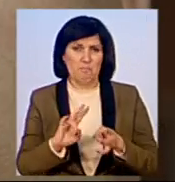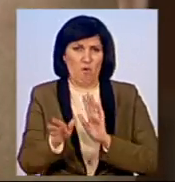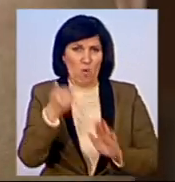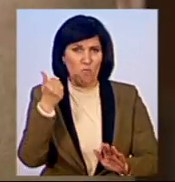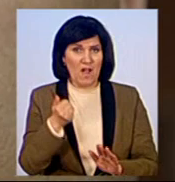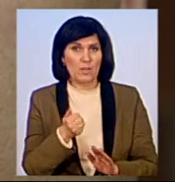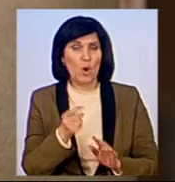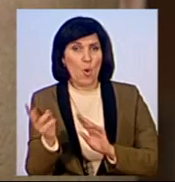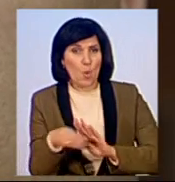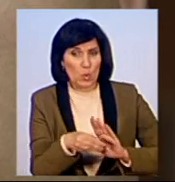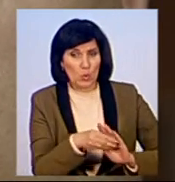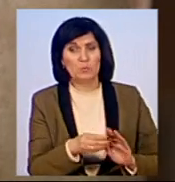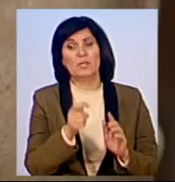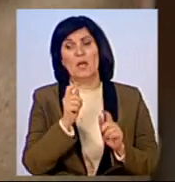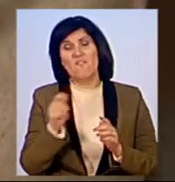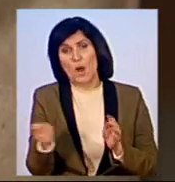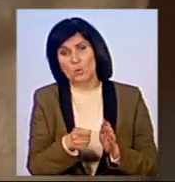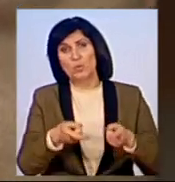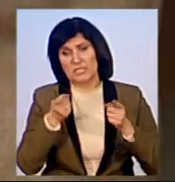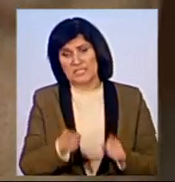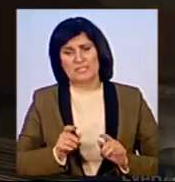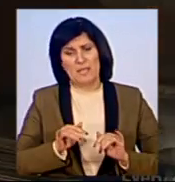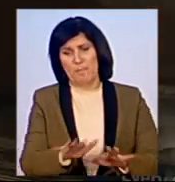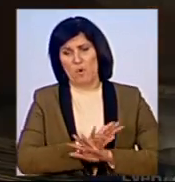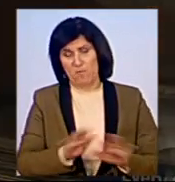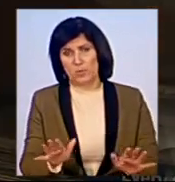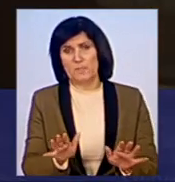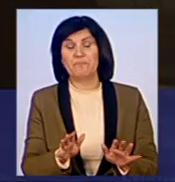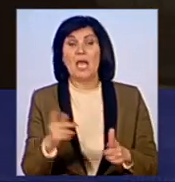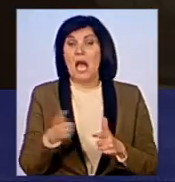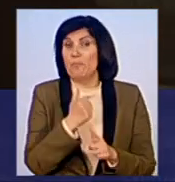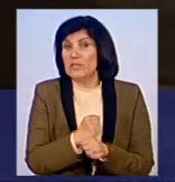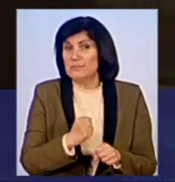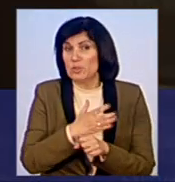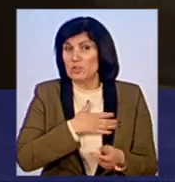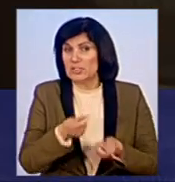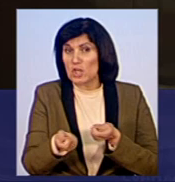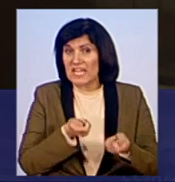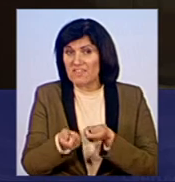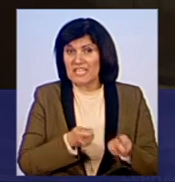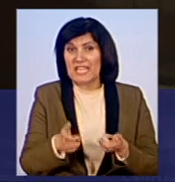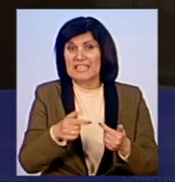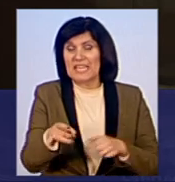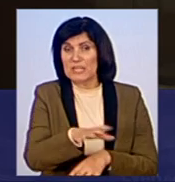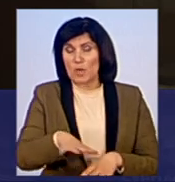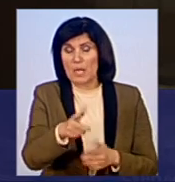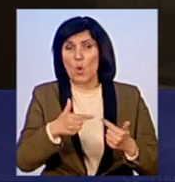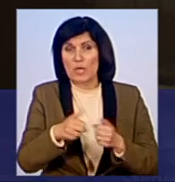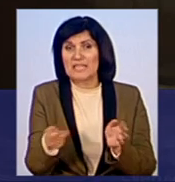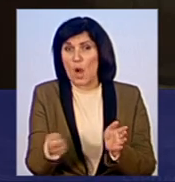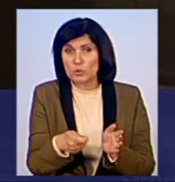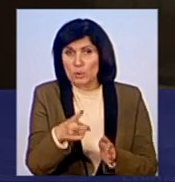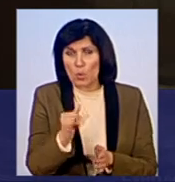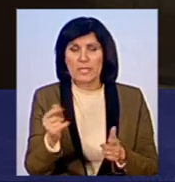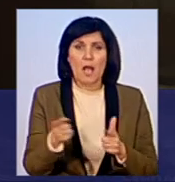Однак погоджуються, аукціонів подекуди справді не проводять. Або не спрацьовують наші керівники територіальних органів, не виставляють земельні ділянки на аукціони,